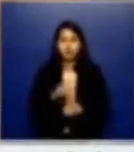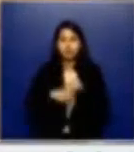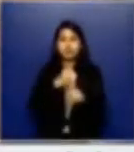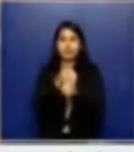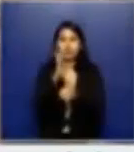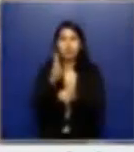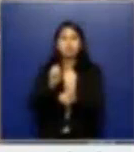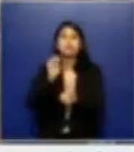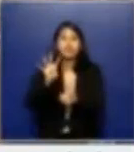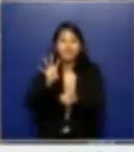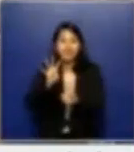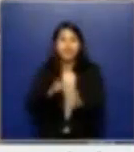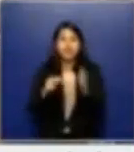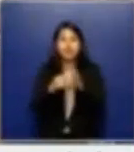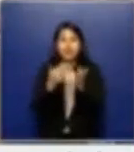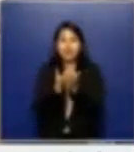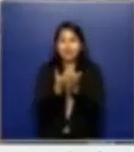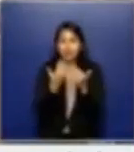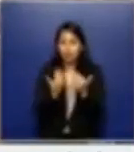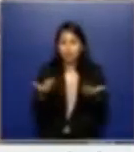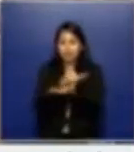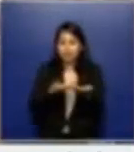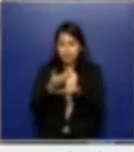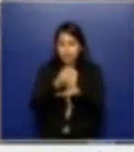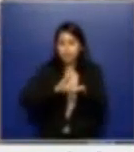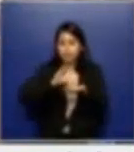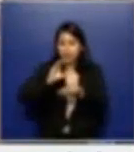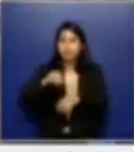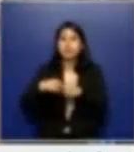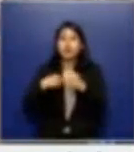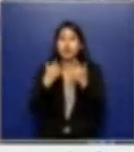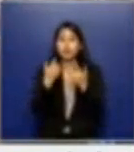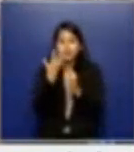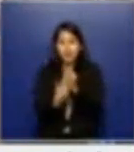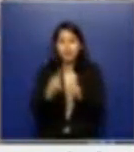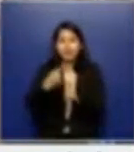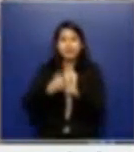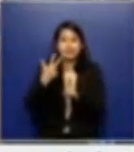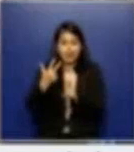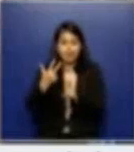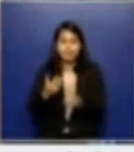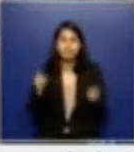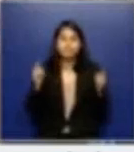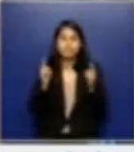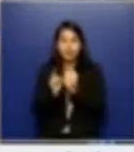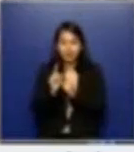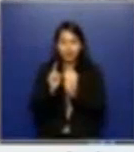64ซึ่งเป็นปีที่เราจัดงบประมาณวันนี้ที่จะไปใช้เนี่ยก็เหลืออีก3เดือนครับเจออะไร